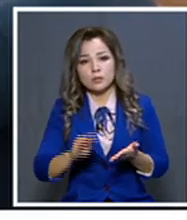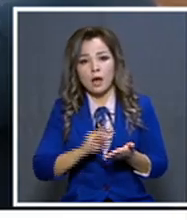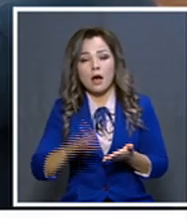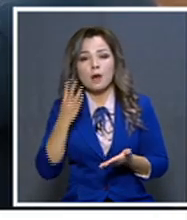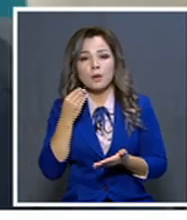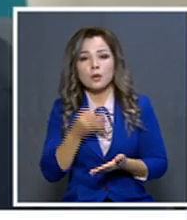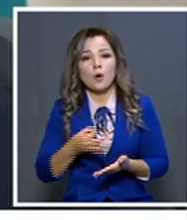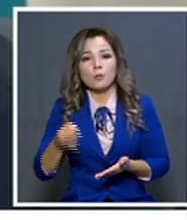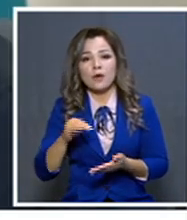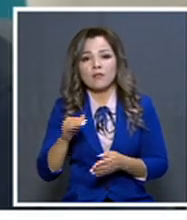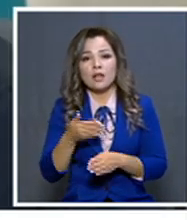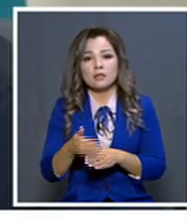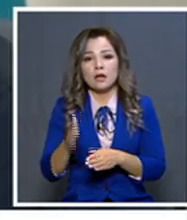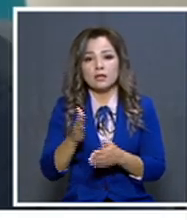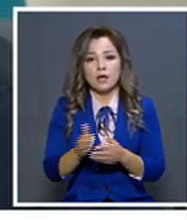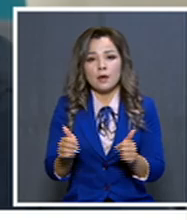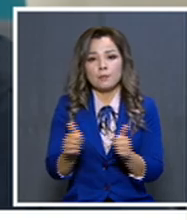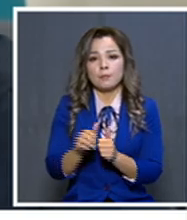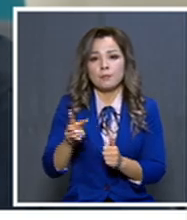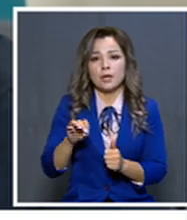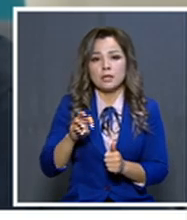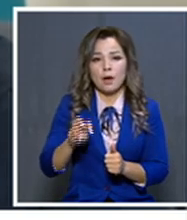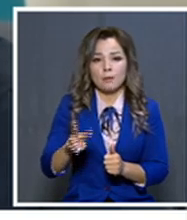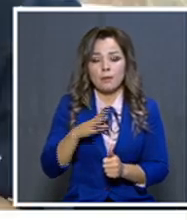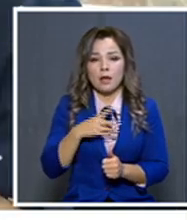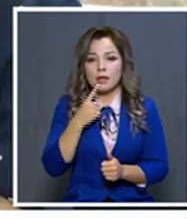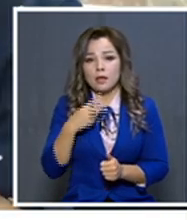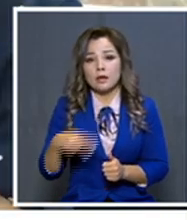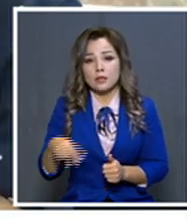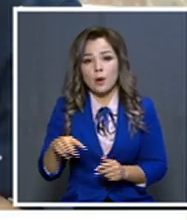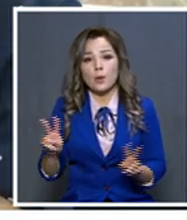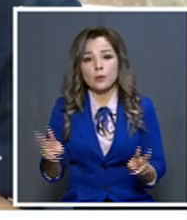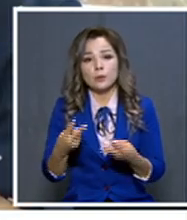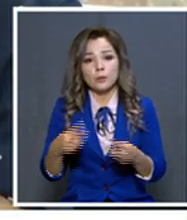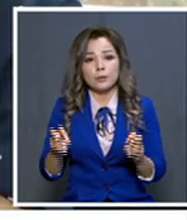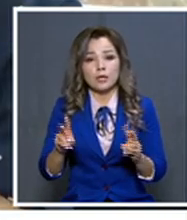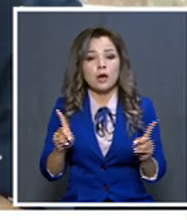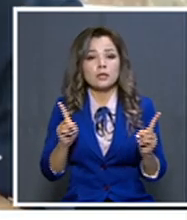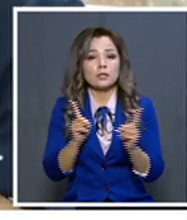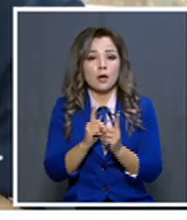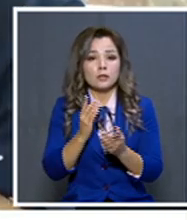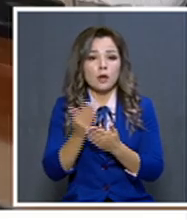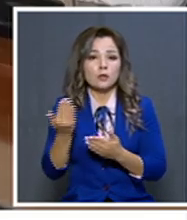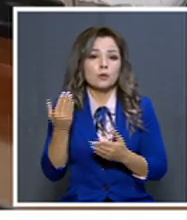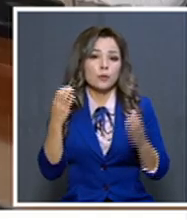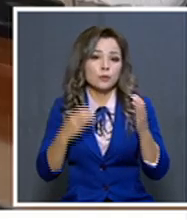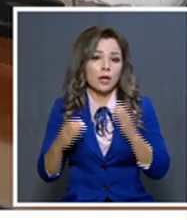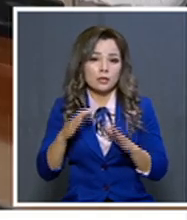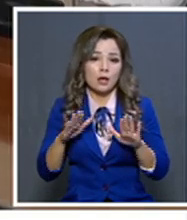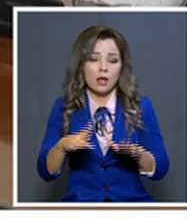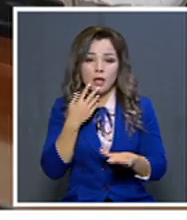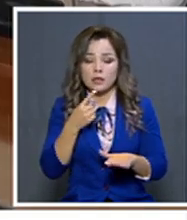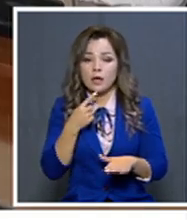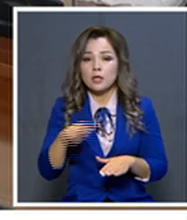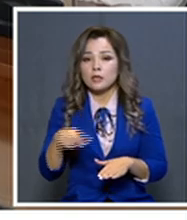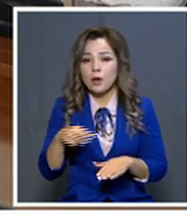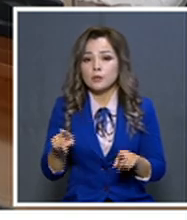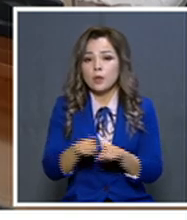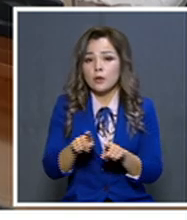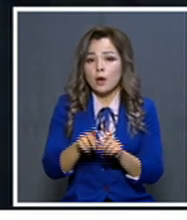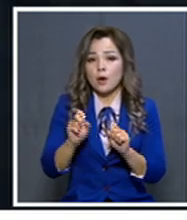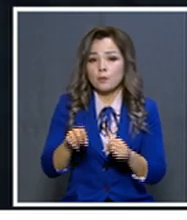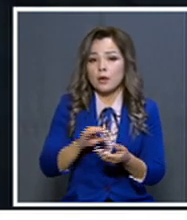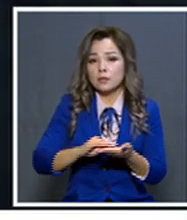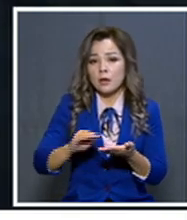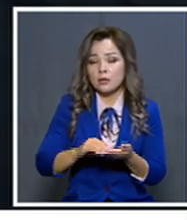Алматы облыстық филиалы жанынан құрылған Мизам әдеби клубы ұйымдастырған кездесуде студенттер үш елдің әдебиеті мен мәдениетін салыстыруға мүмкіндік